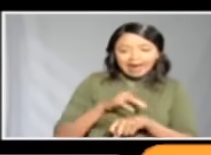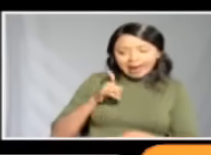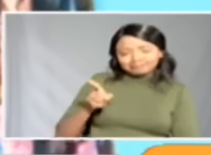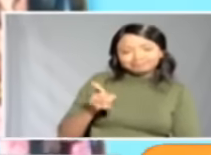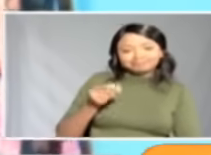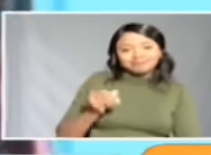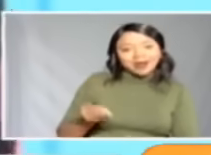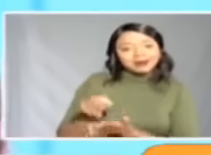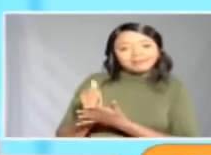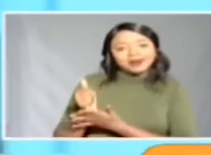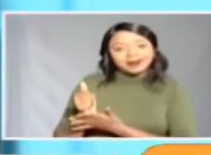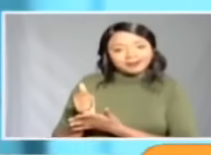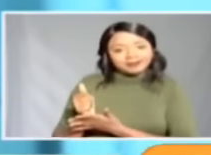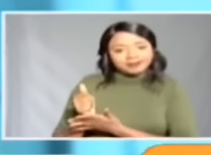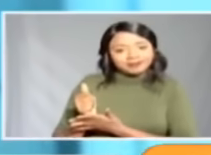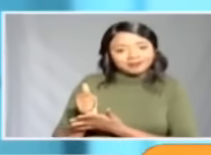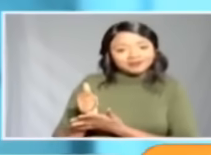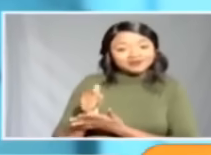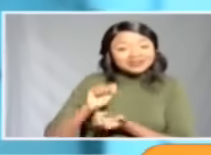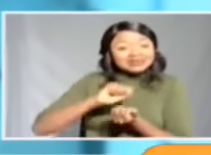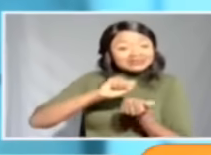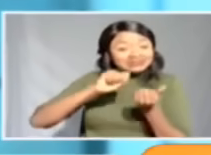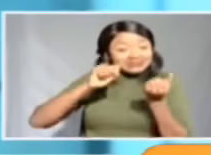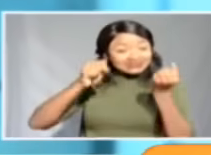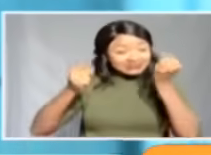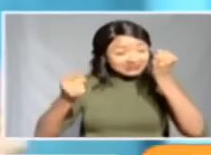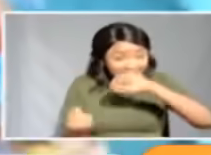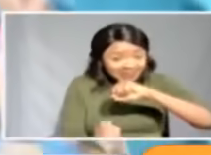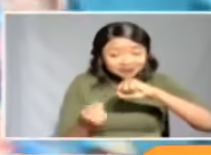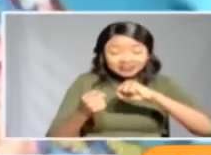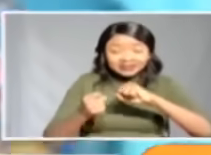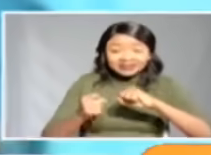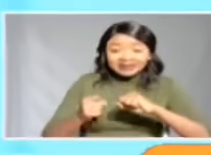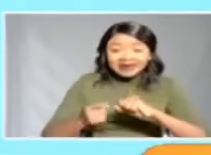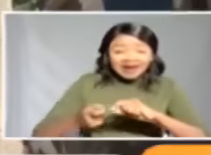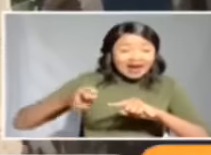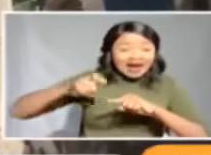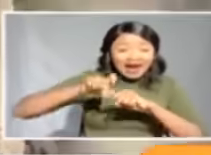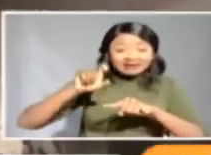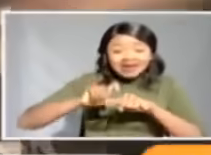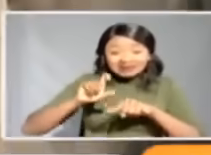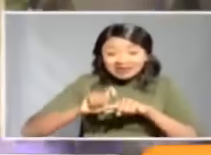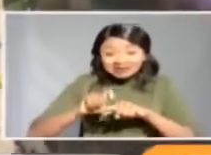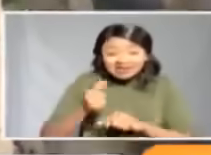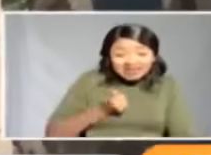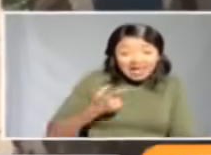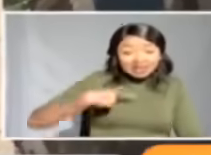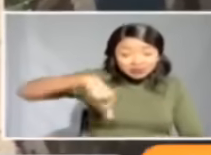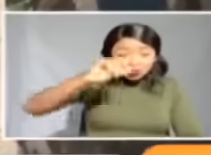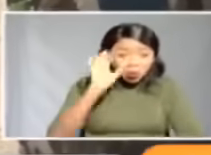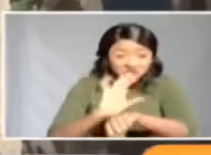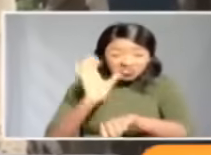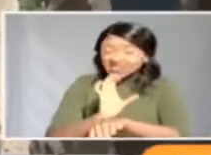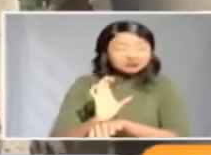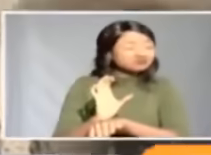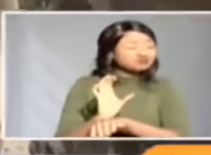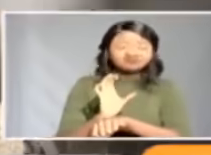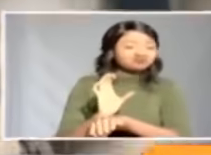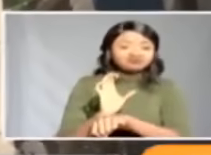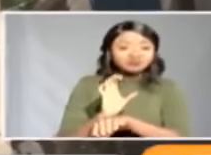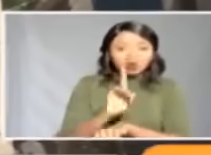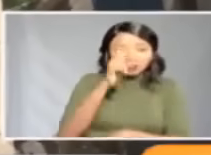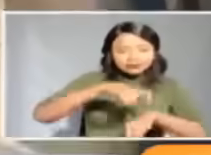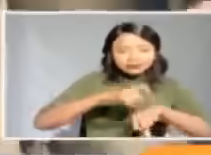pesa hiyo. Unyanyasaji ulipozidi, mtoto aliacha kwenda kanisani. Na siku moja akiwa